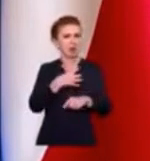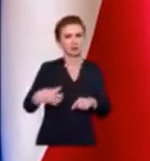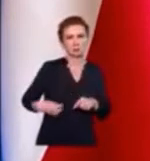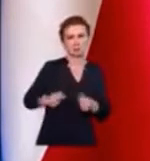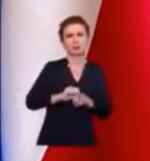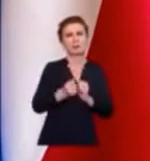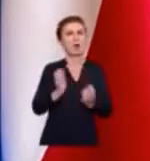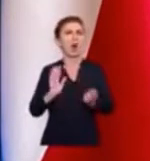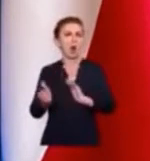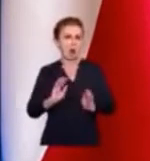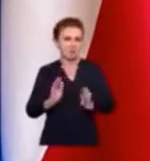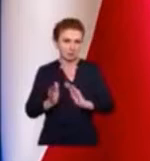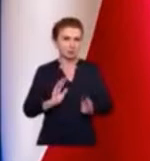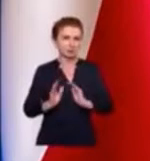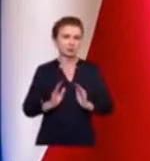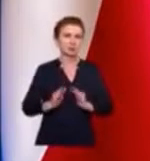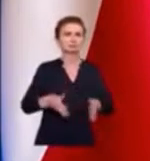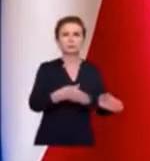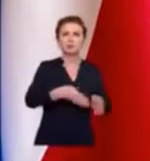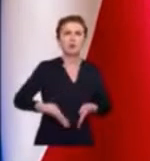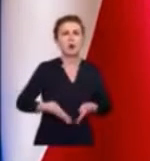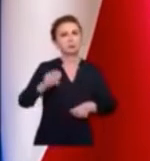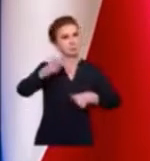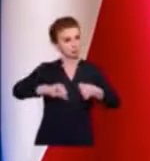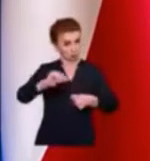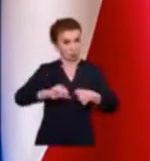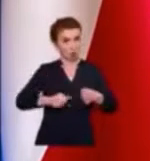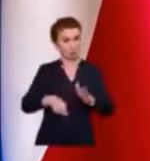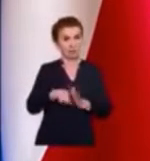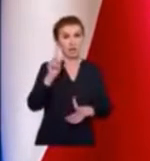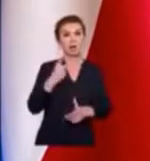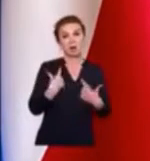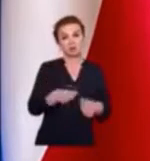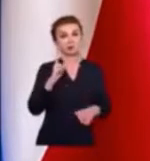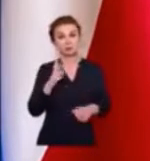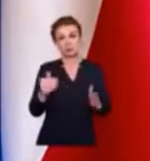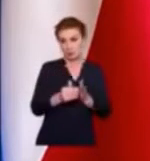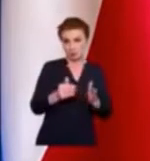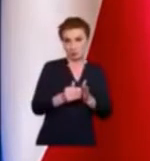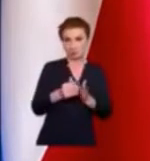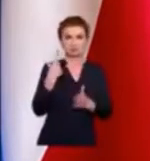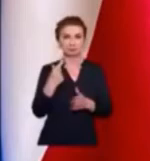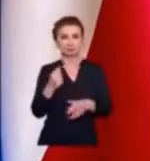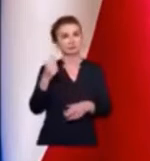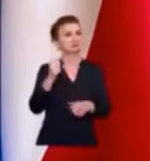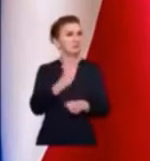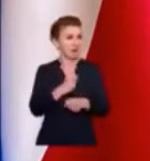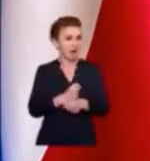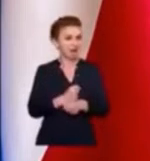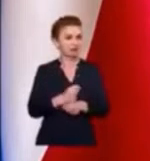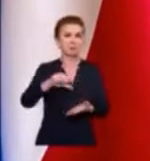opiekuńczej formie żłobków i przedszkoli dla osób, które potrzebują pójść do pracy, czy choćby galerii